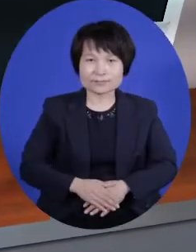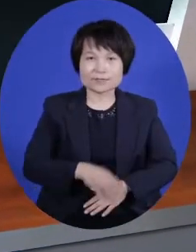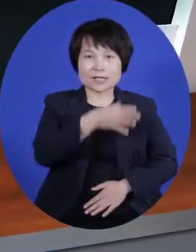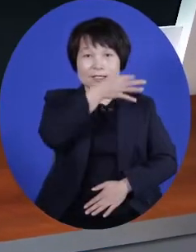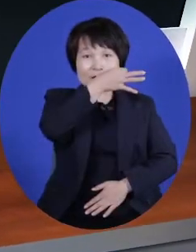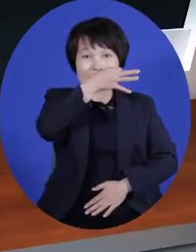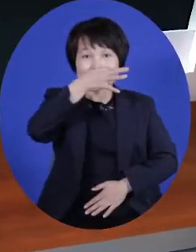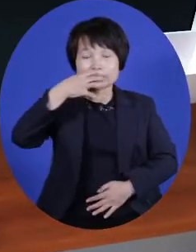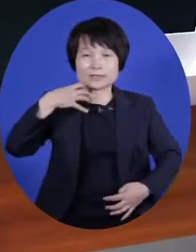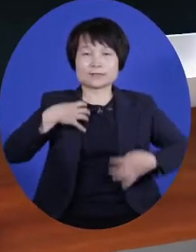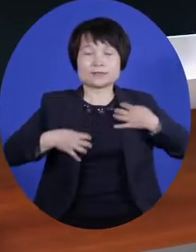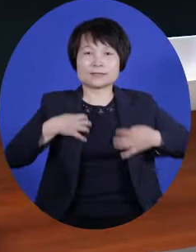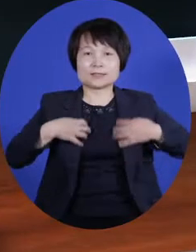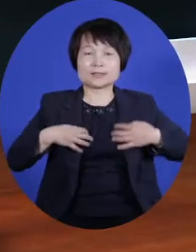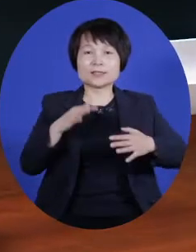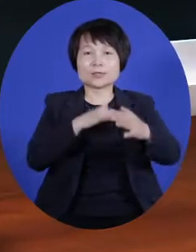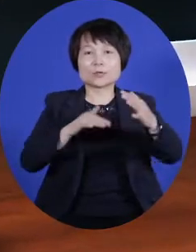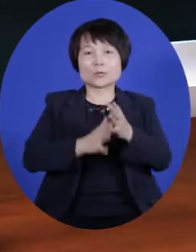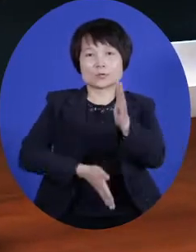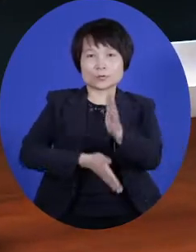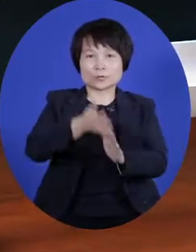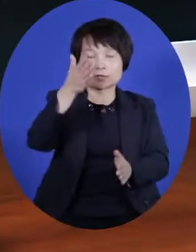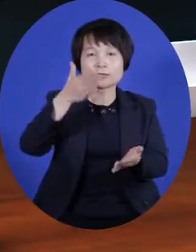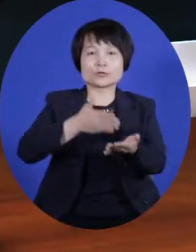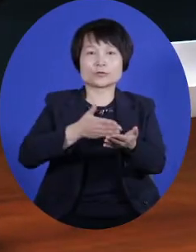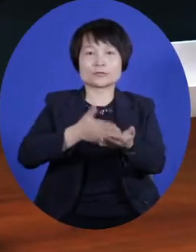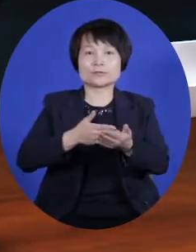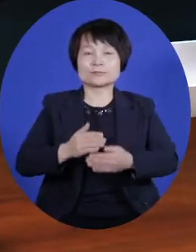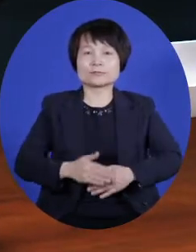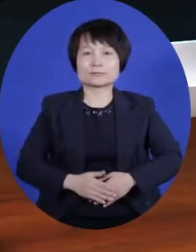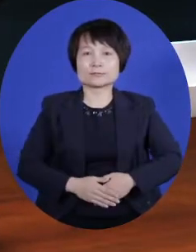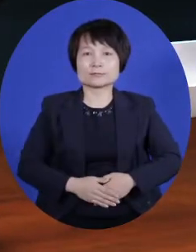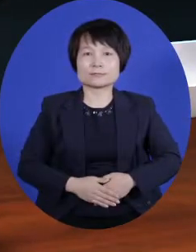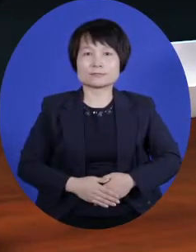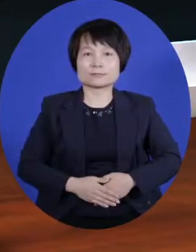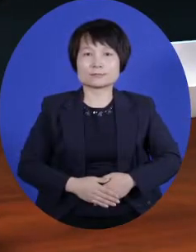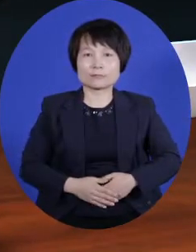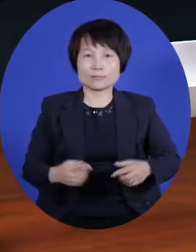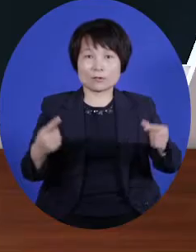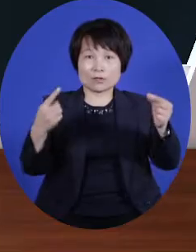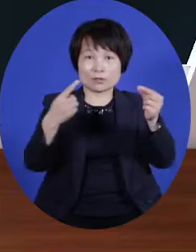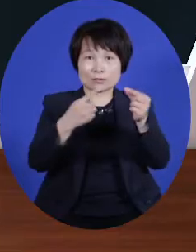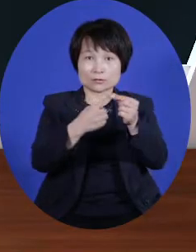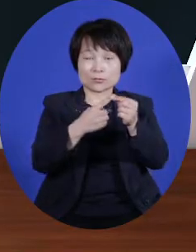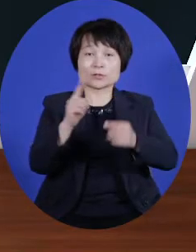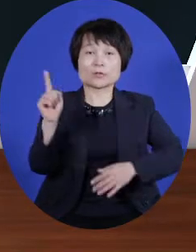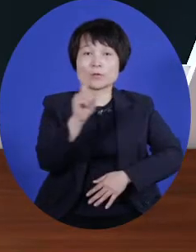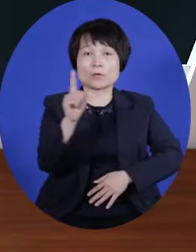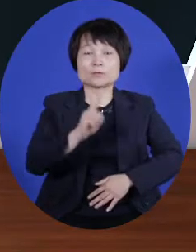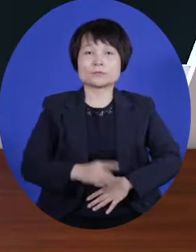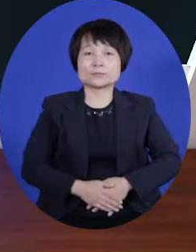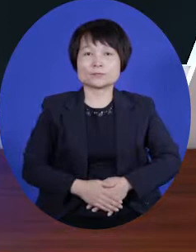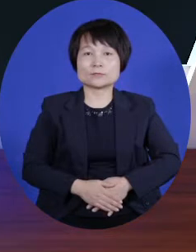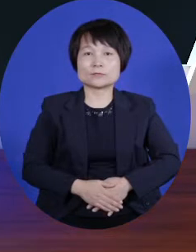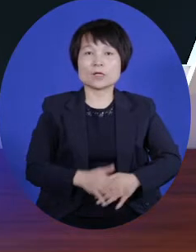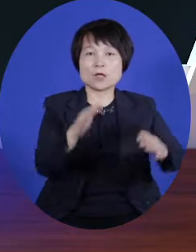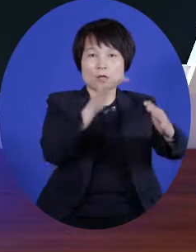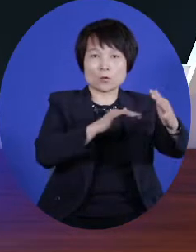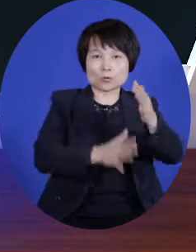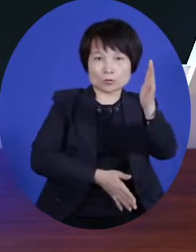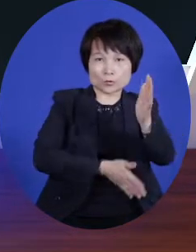시청자 여러분 안녕하십니까? 광주시의 흥미진진한 뉴스를 전해드리는 광주뉴스입니다. 첫 번째